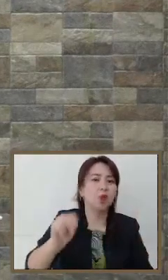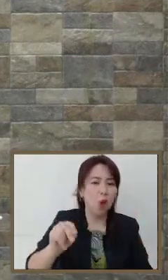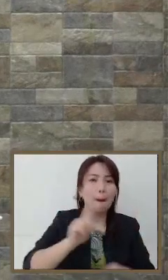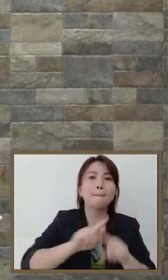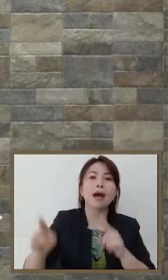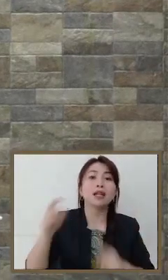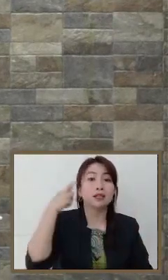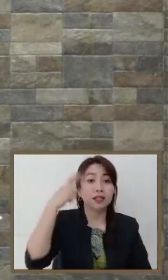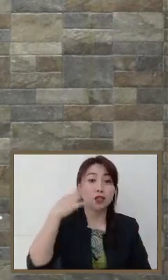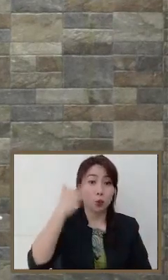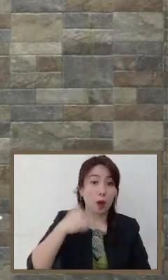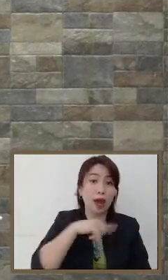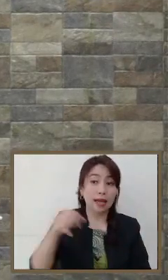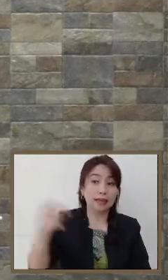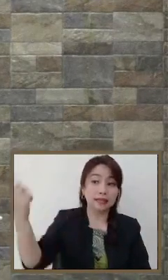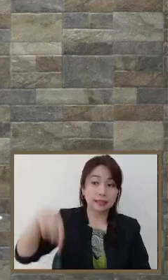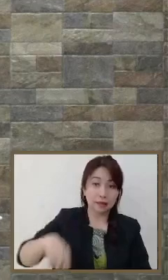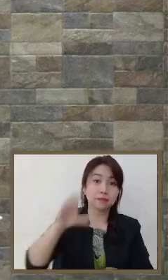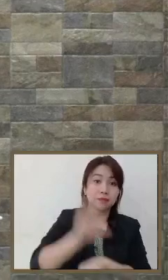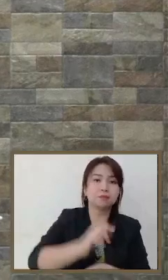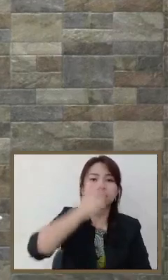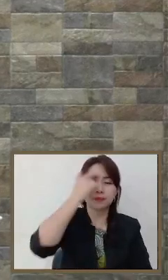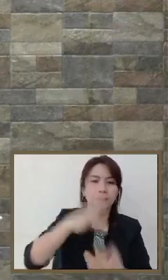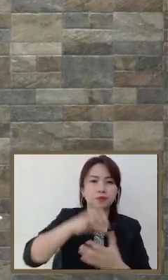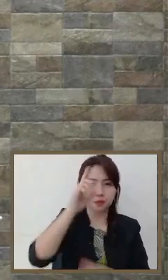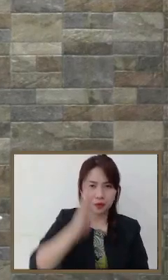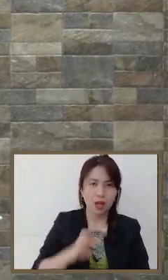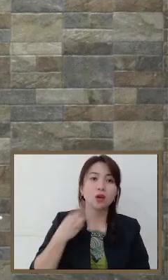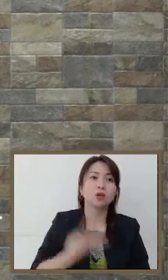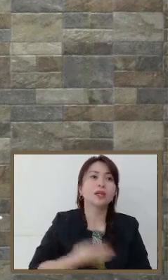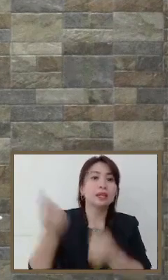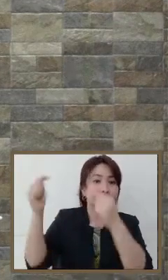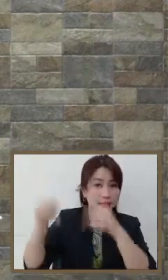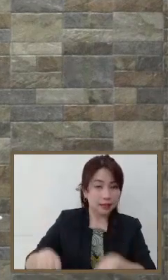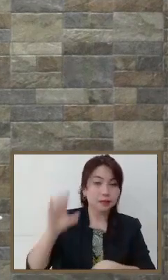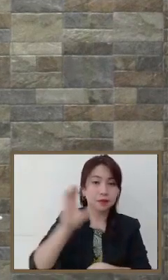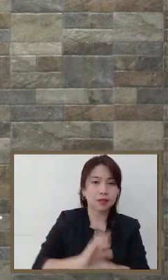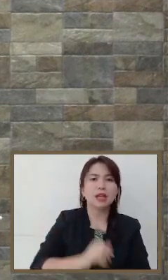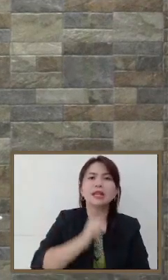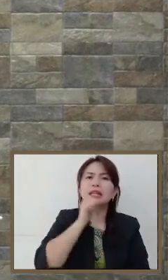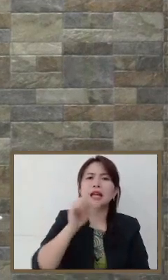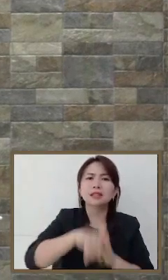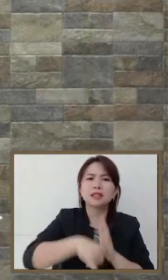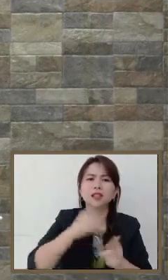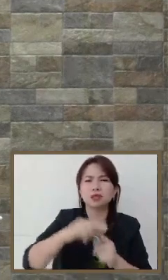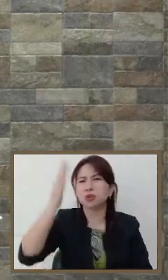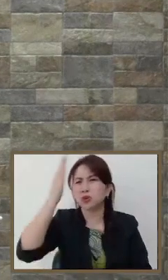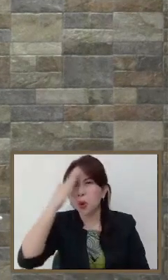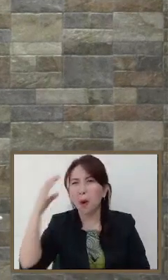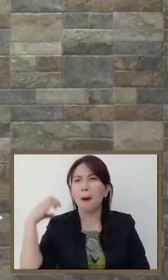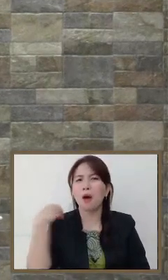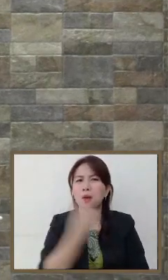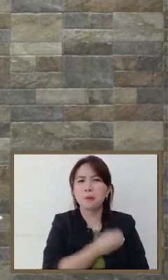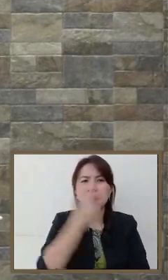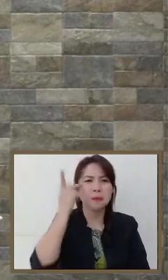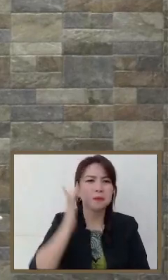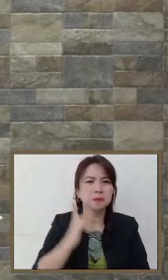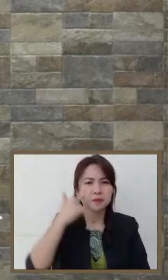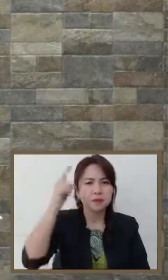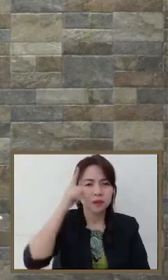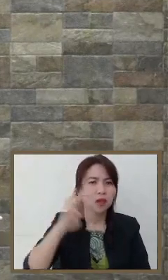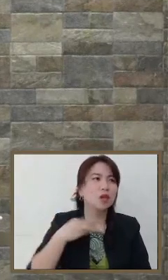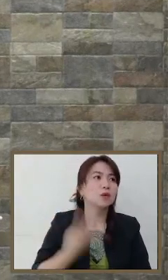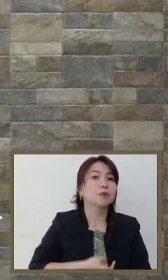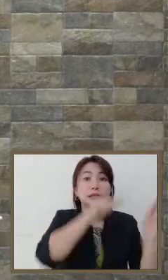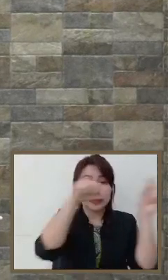Diyos Pupunta ako sa sa church hindi para makilala kung sino si Pastor Pupunta ako sa church